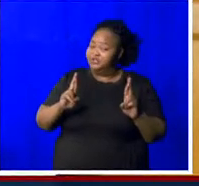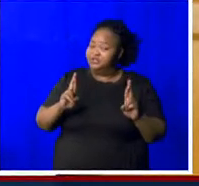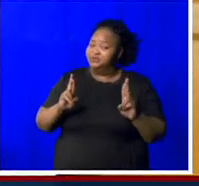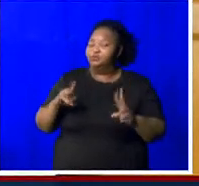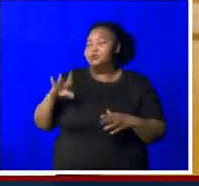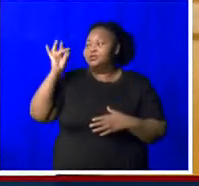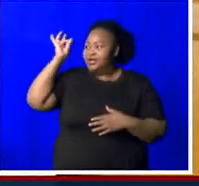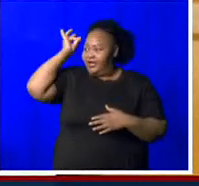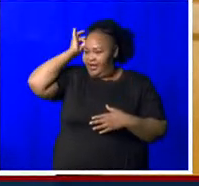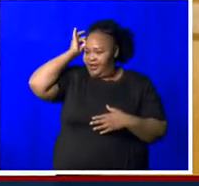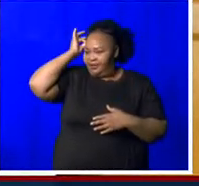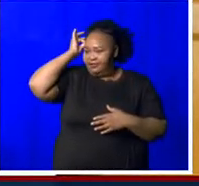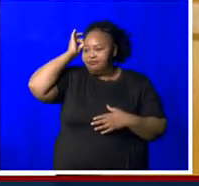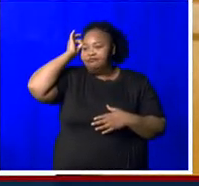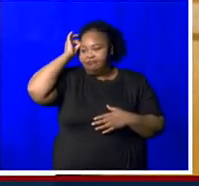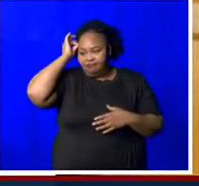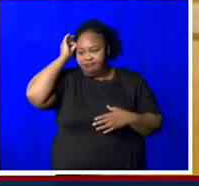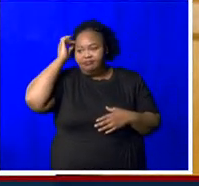kunakalundu.